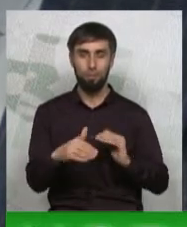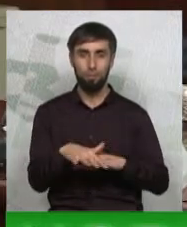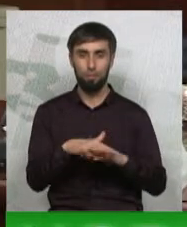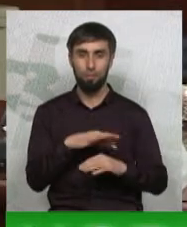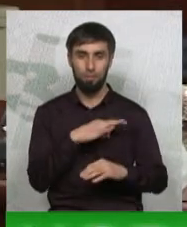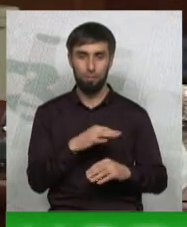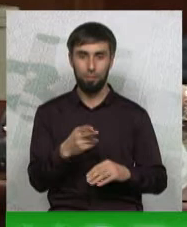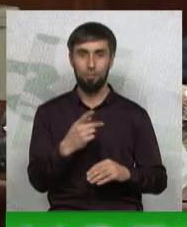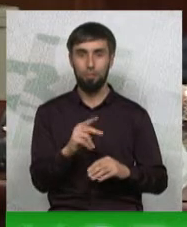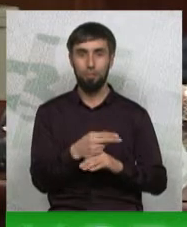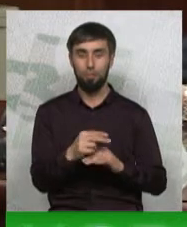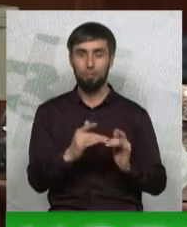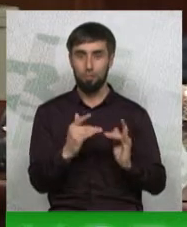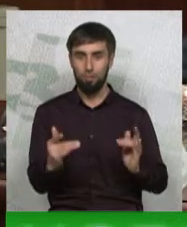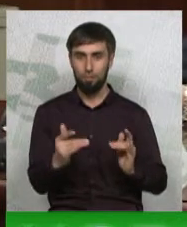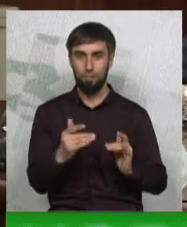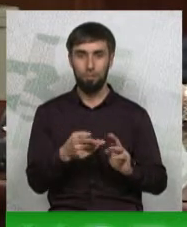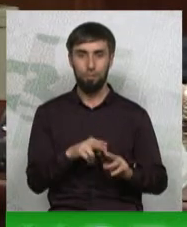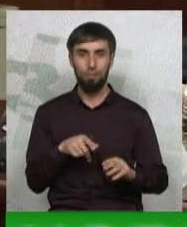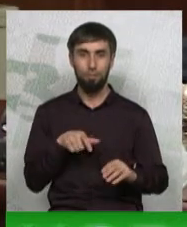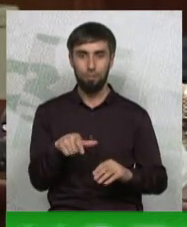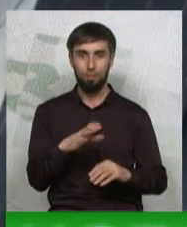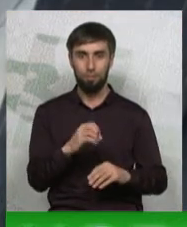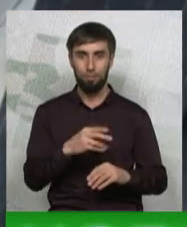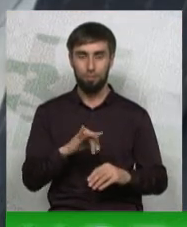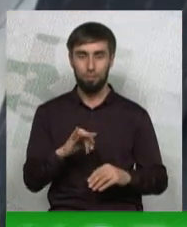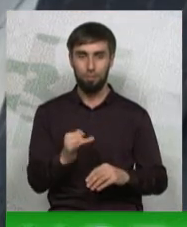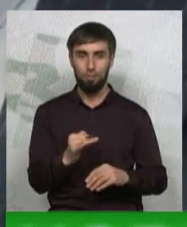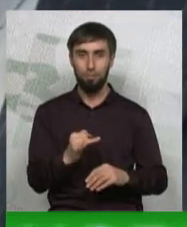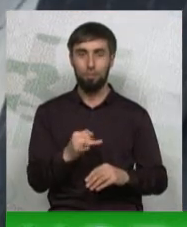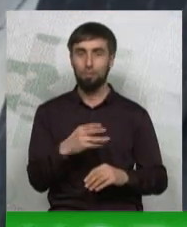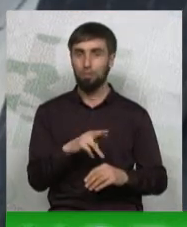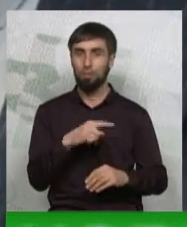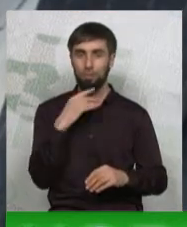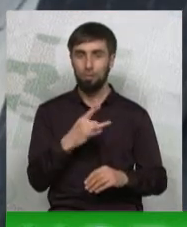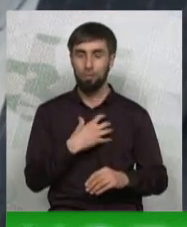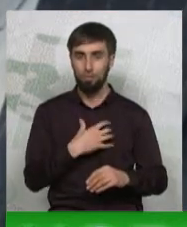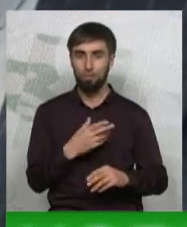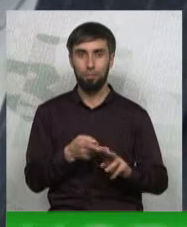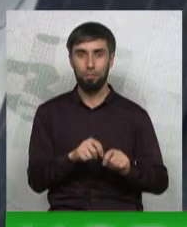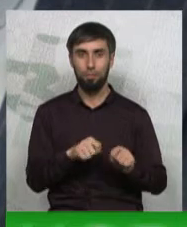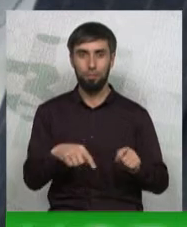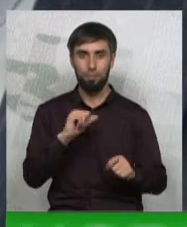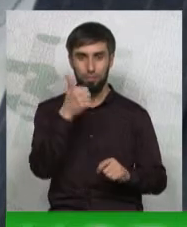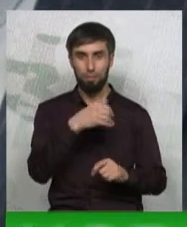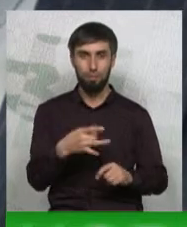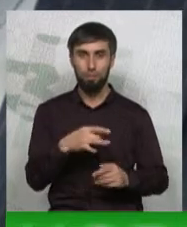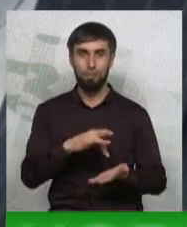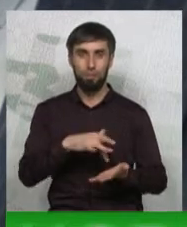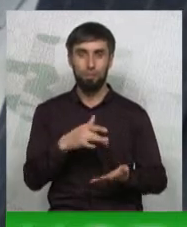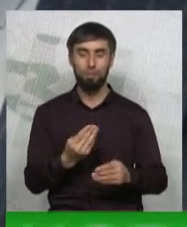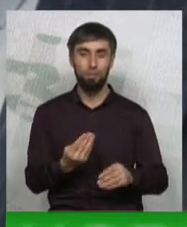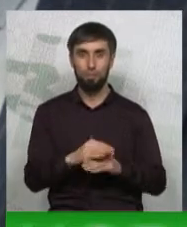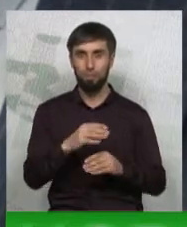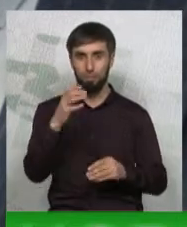Реконструкция одного моста по региональному проекту «Дорожная сеть». Значимым для республики является создание в текущем году регионального центра